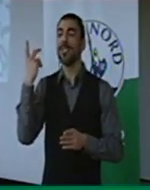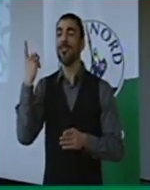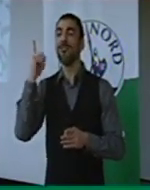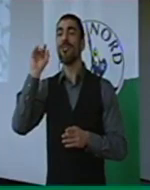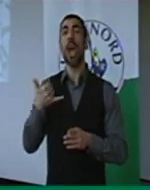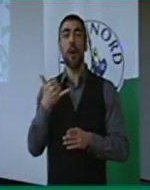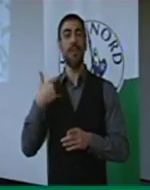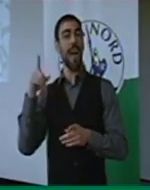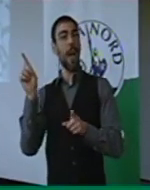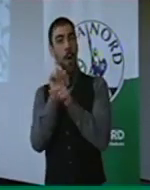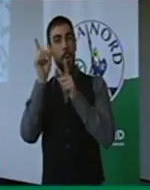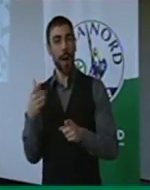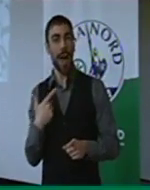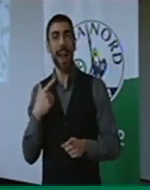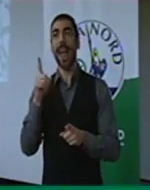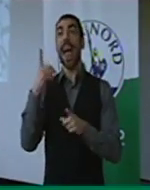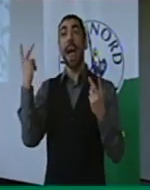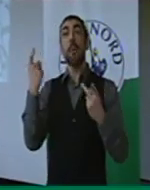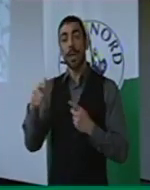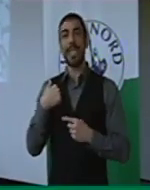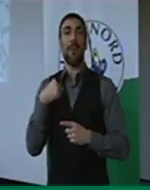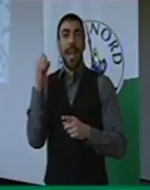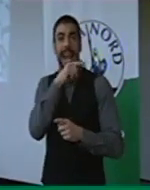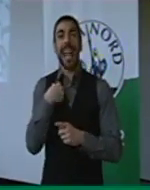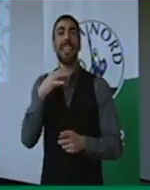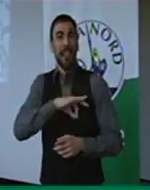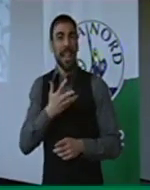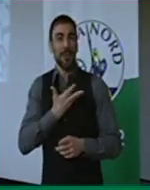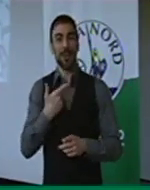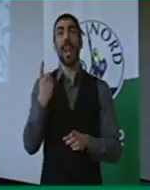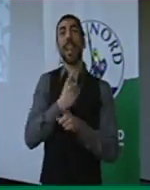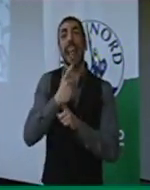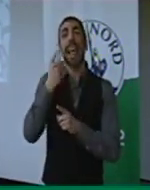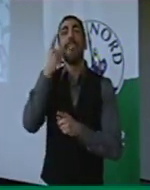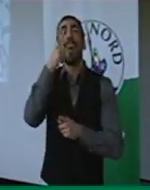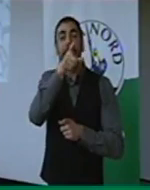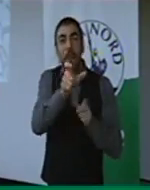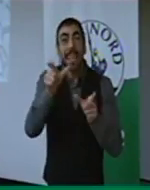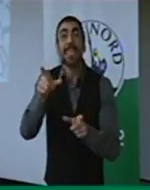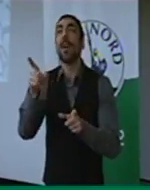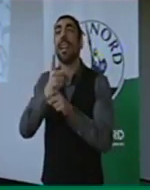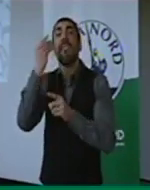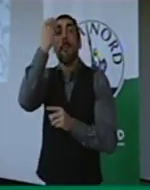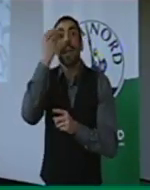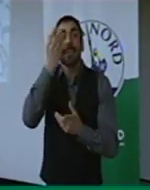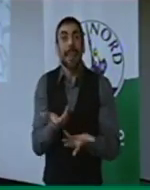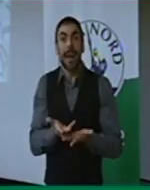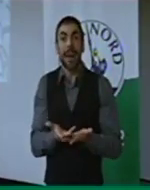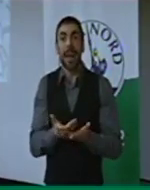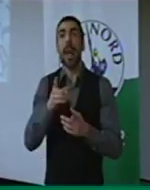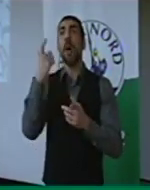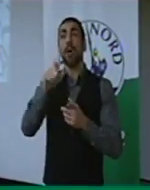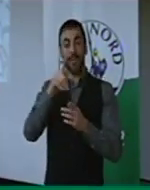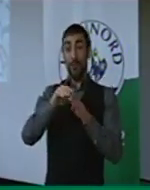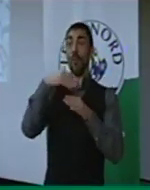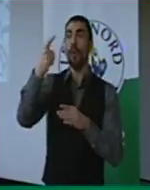libricino noi glielo diamo gratis abbiamo questo vantaggio dobbiamo far pensare la gente perché la gente che ci fuori veramente dopo il lavaggio del